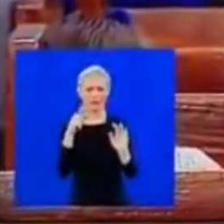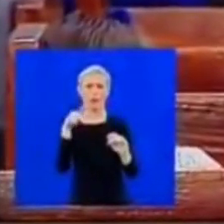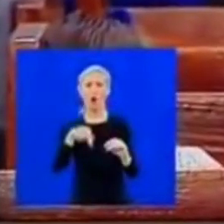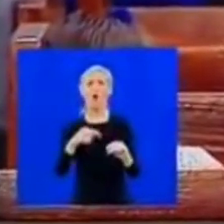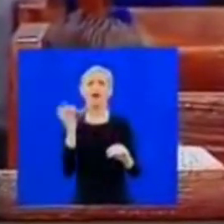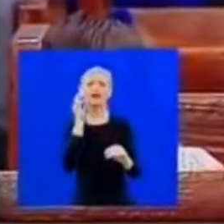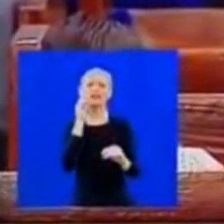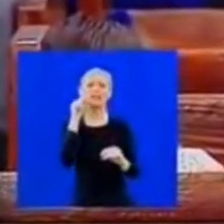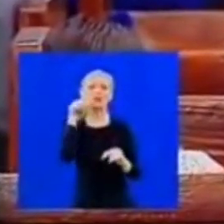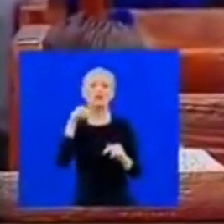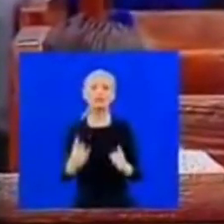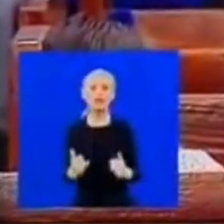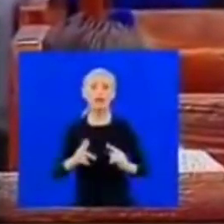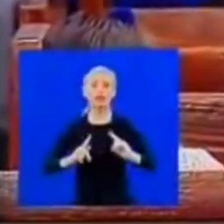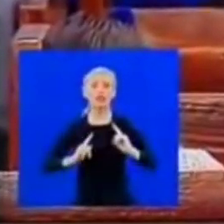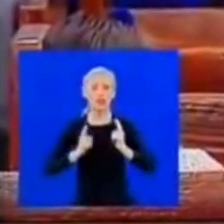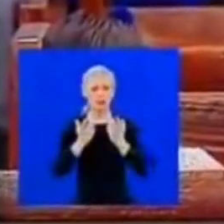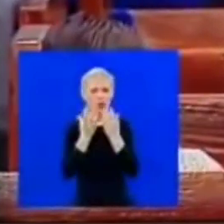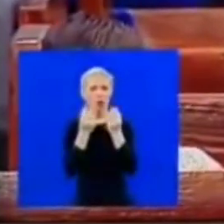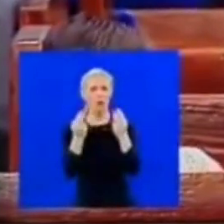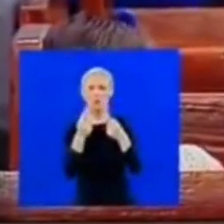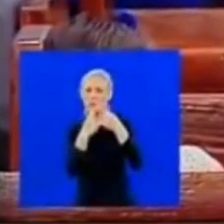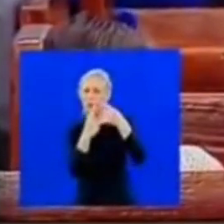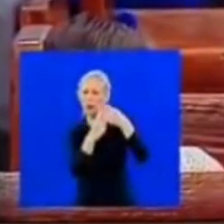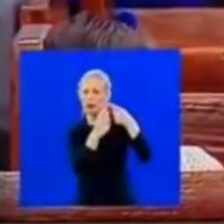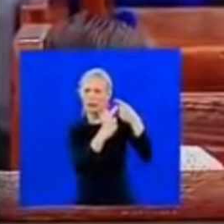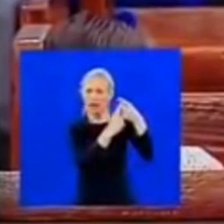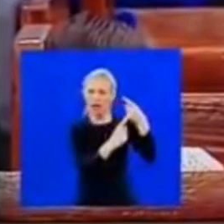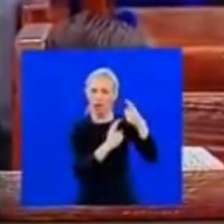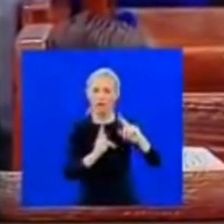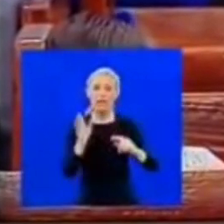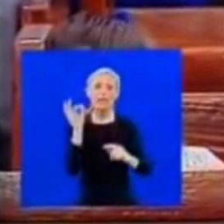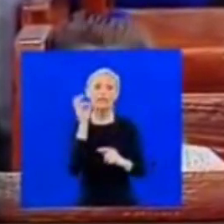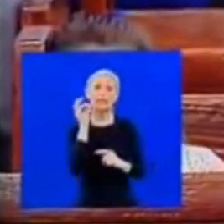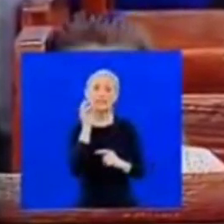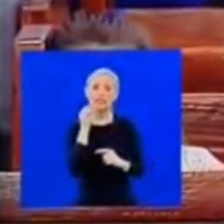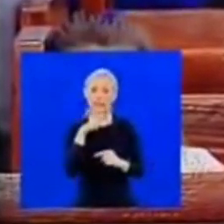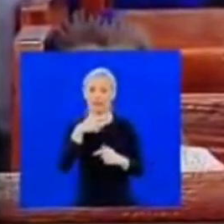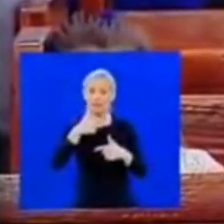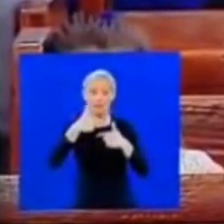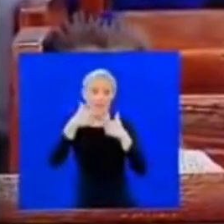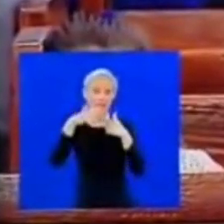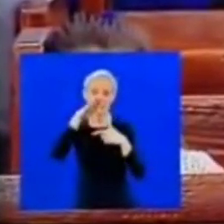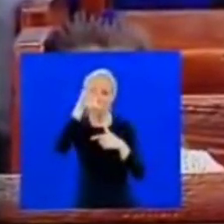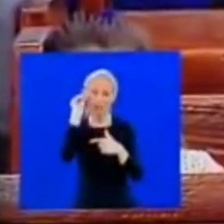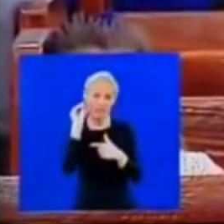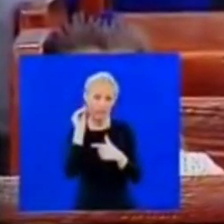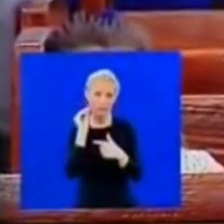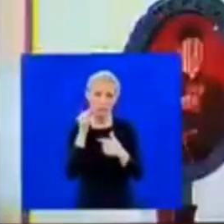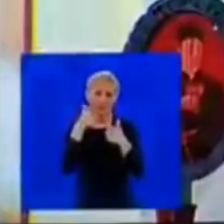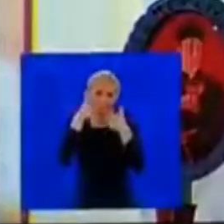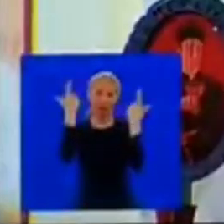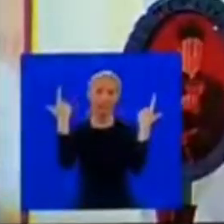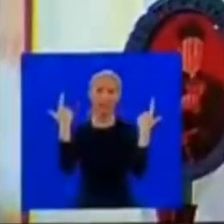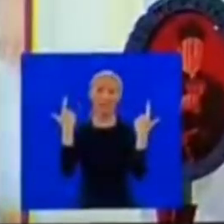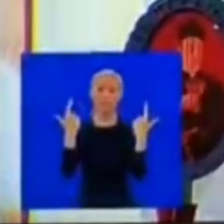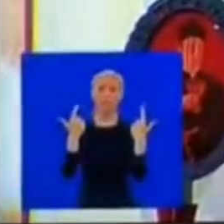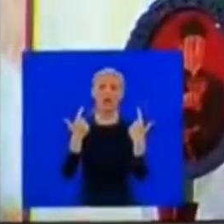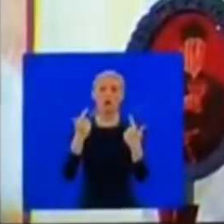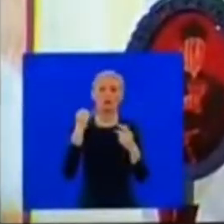u kojoj mi živimo. To je puno segmenata krize. Svjesni ste toga, od tužilaštva, od toga da mladi